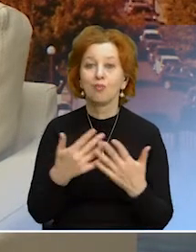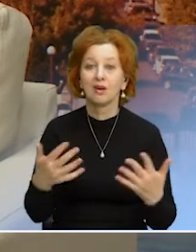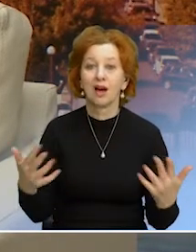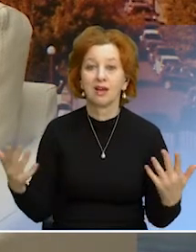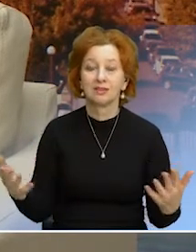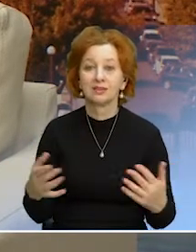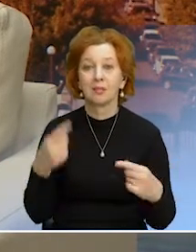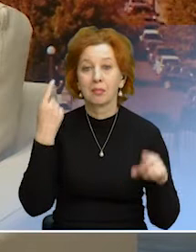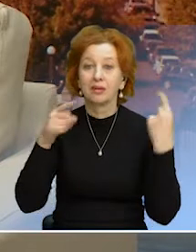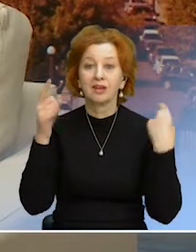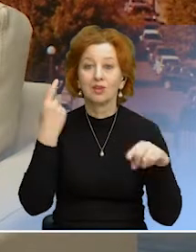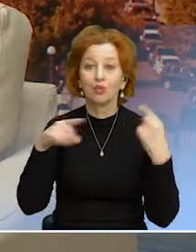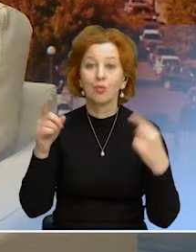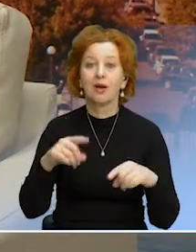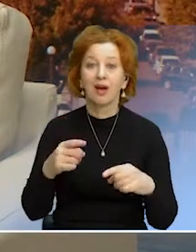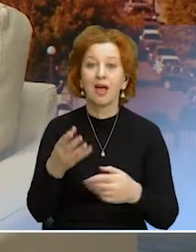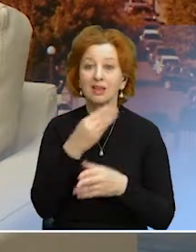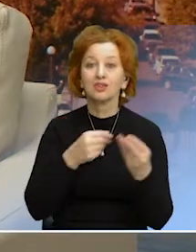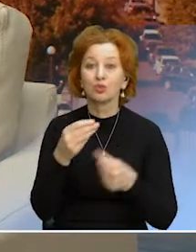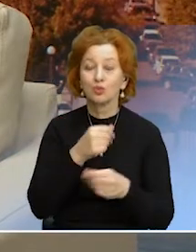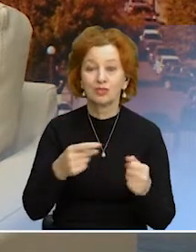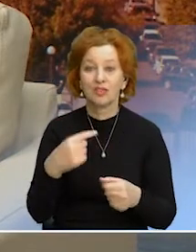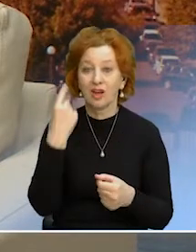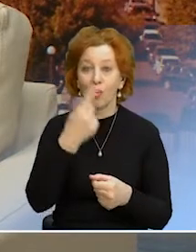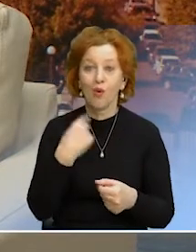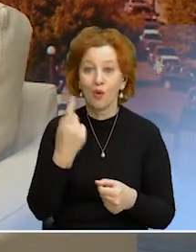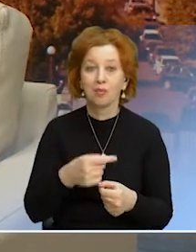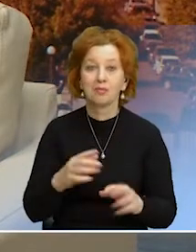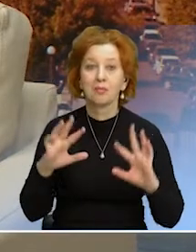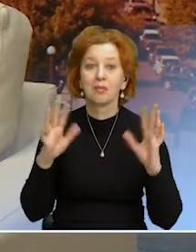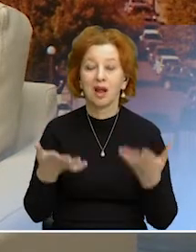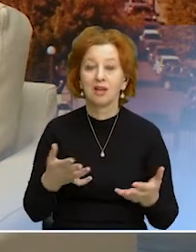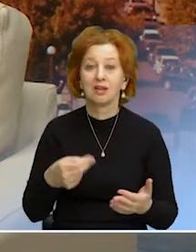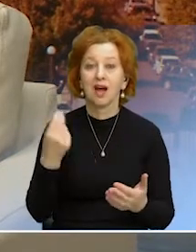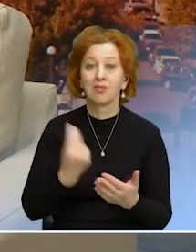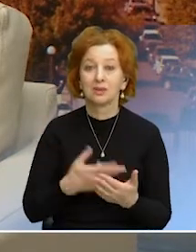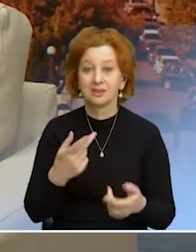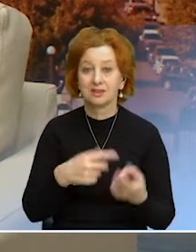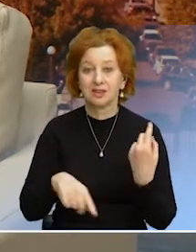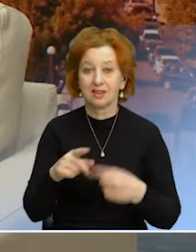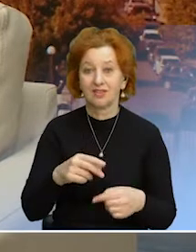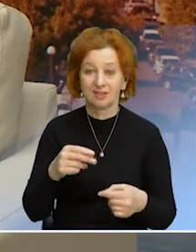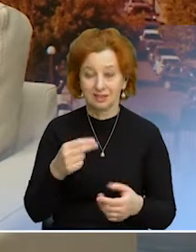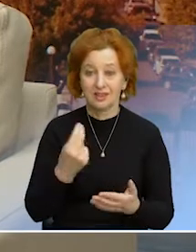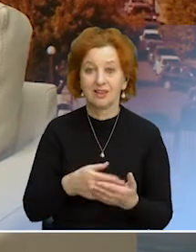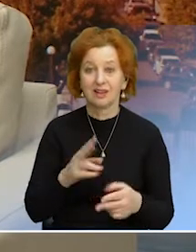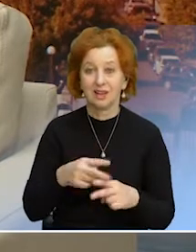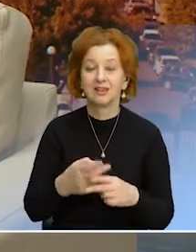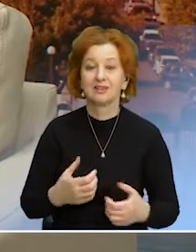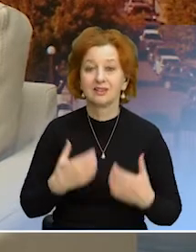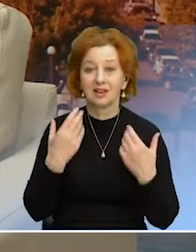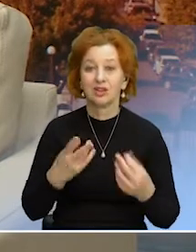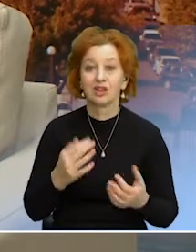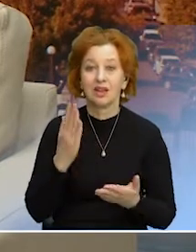вот придуманных, искусственных образов, не касающихся жизни, происходит обесценивание человеческих ценностей. Вот это самое